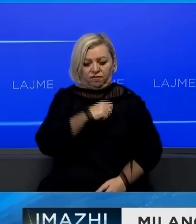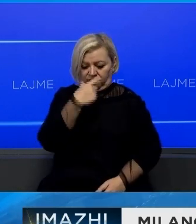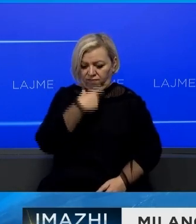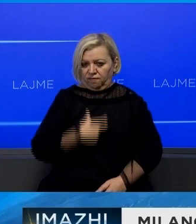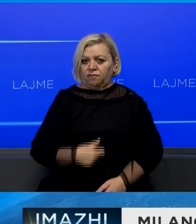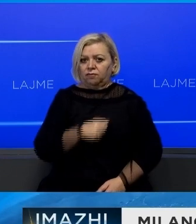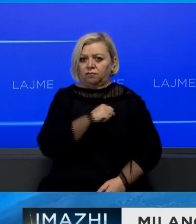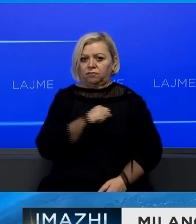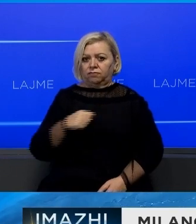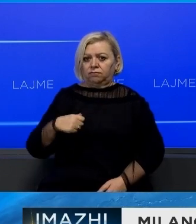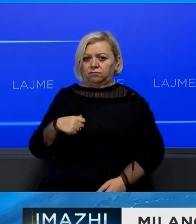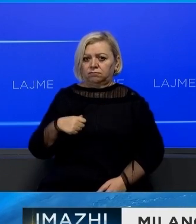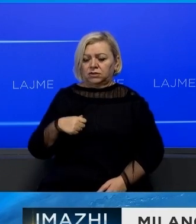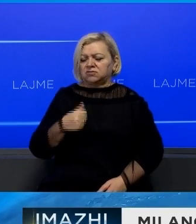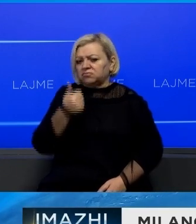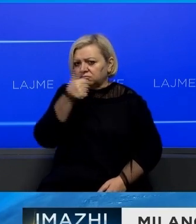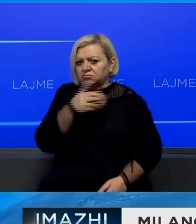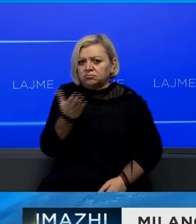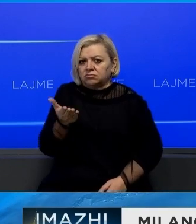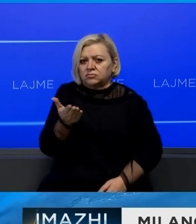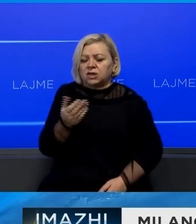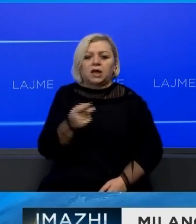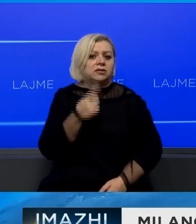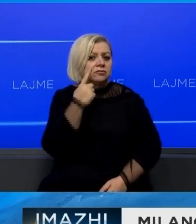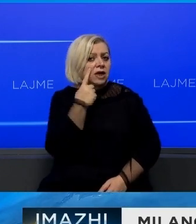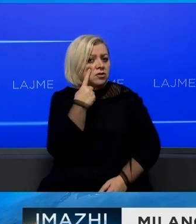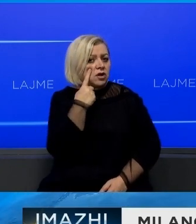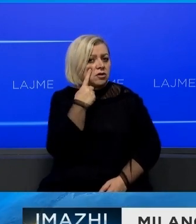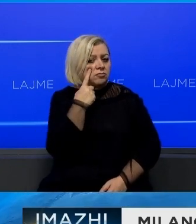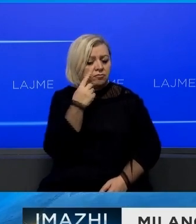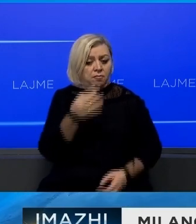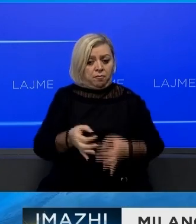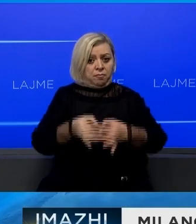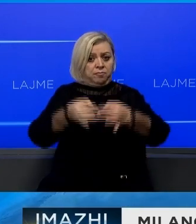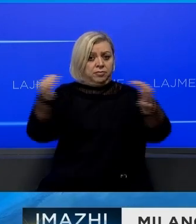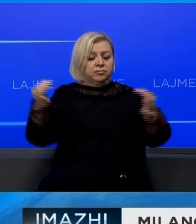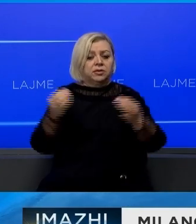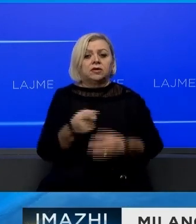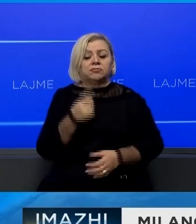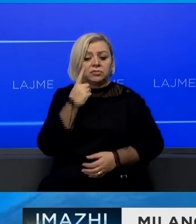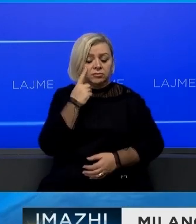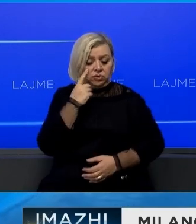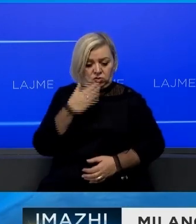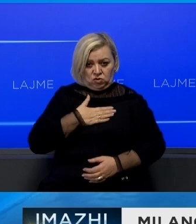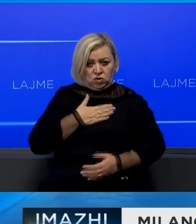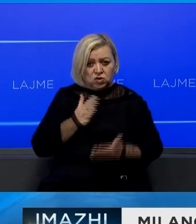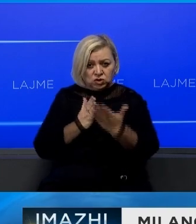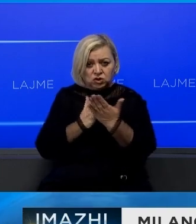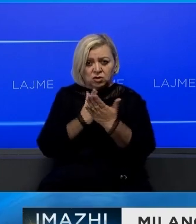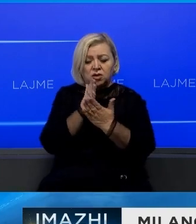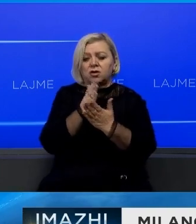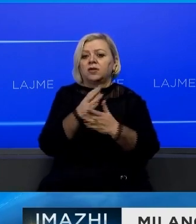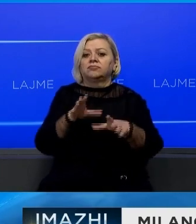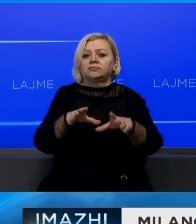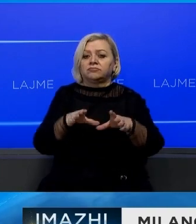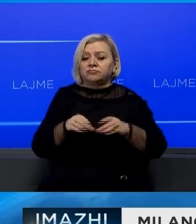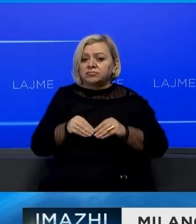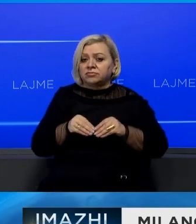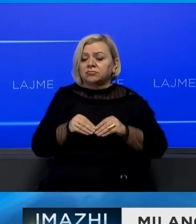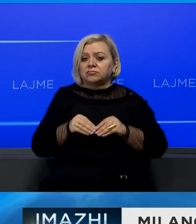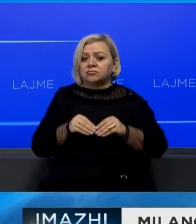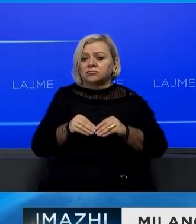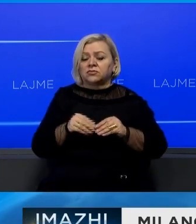ose çfarë do qofshin ato, tenton që të bëj publike përpjekjet tona drejt njohjeve ende pa u arritur